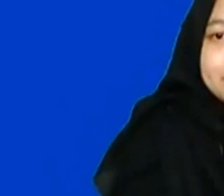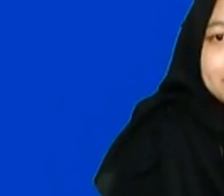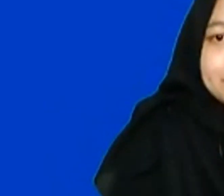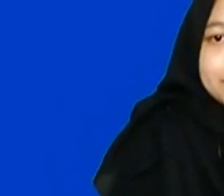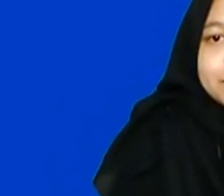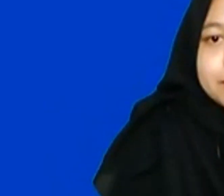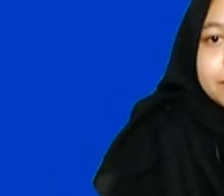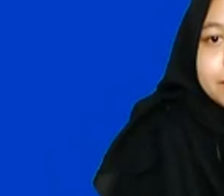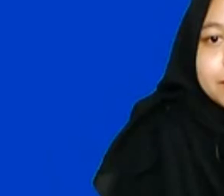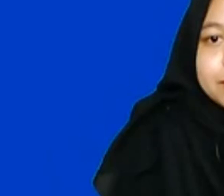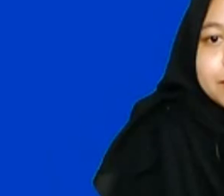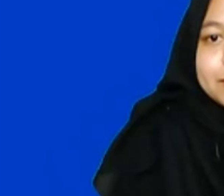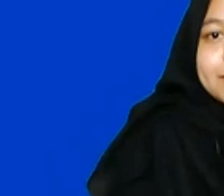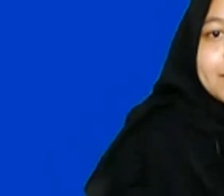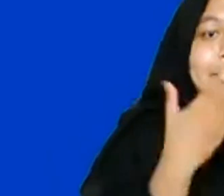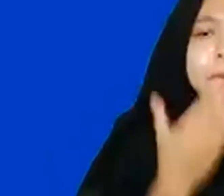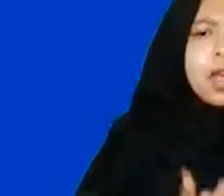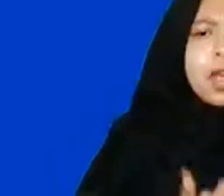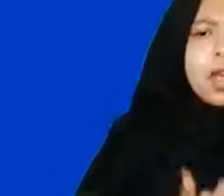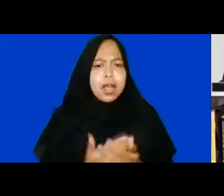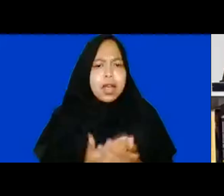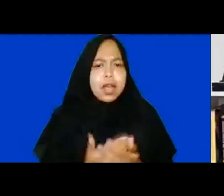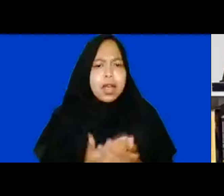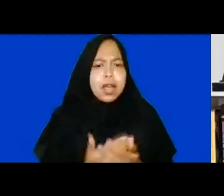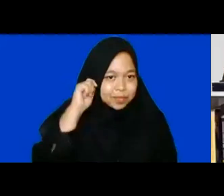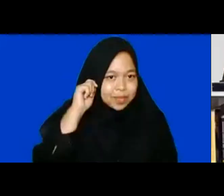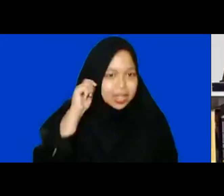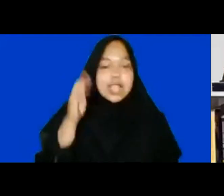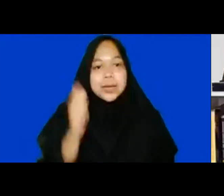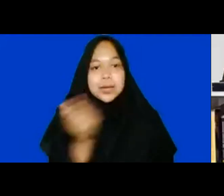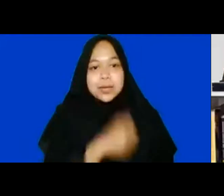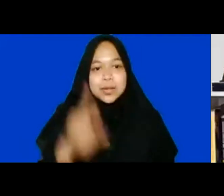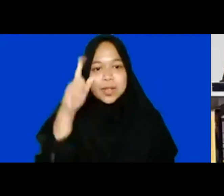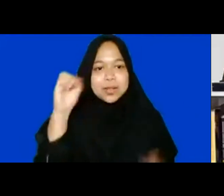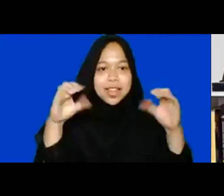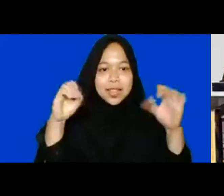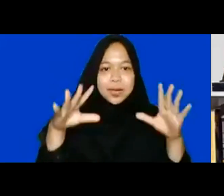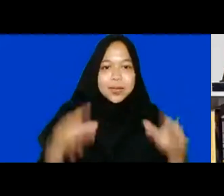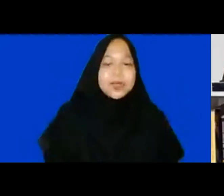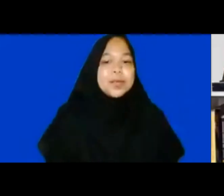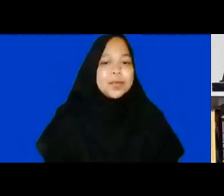Terima kasih Mbak Aida. Assalamualaikum warahmatullahi wabarakatuh.